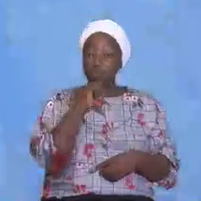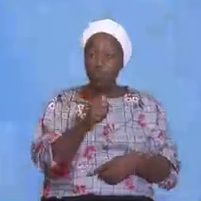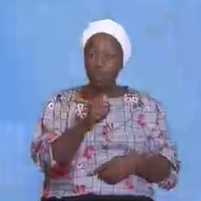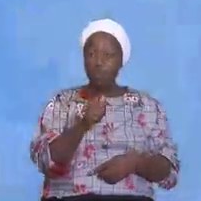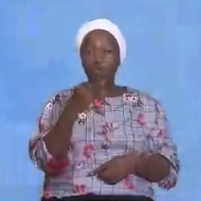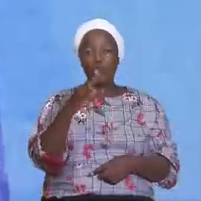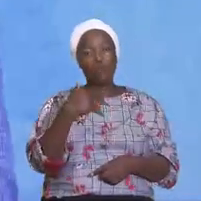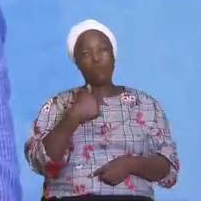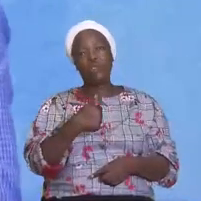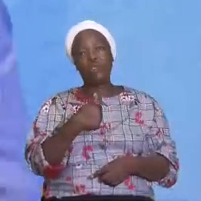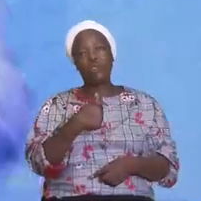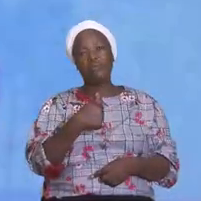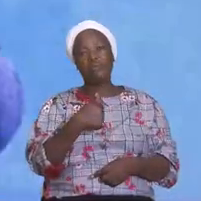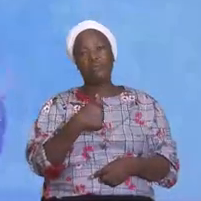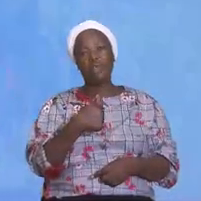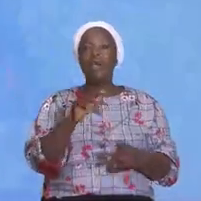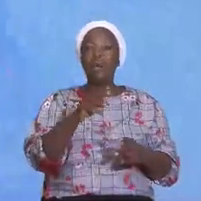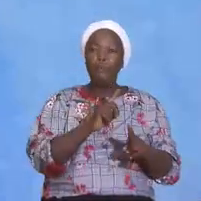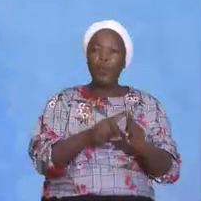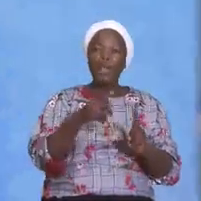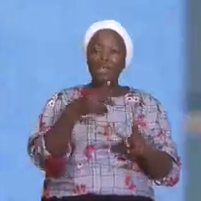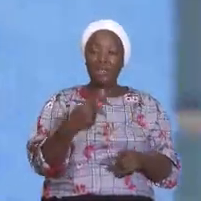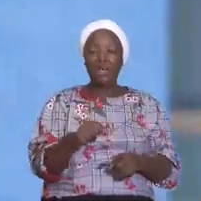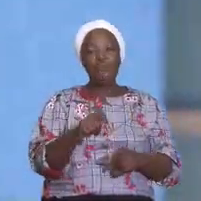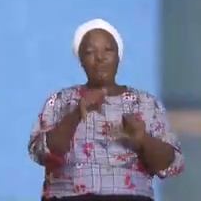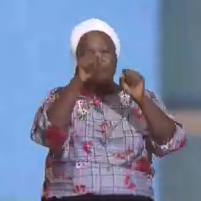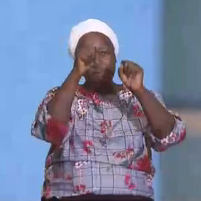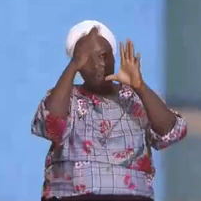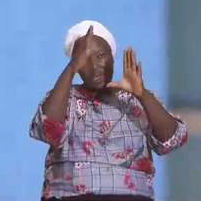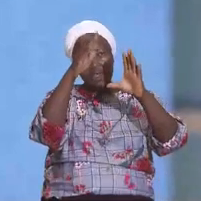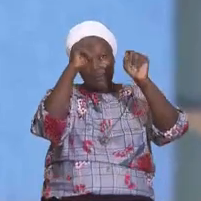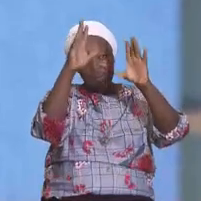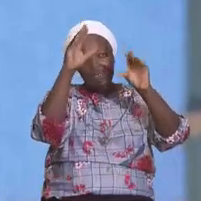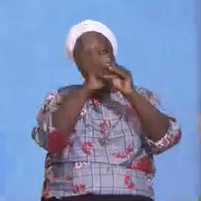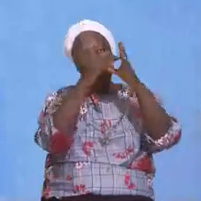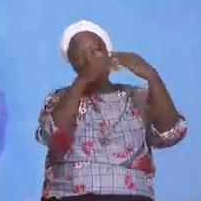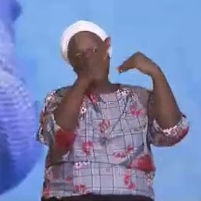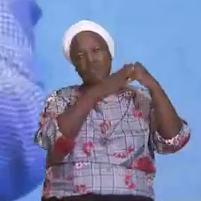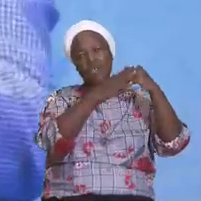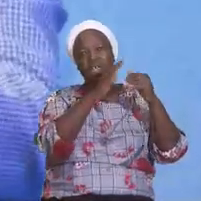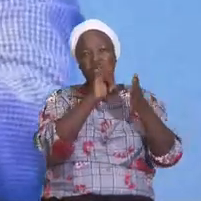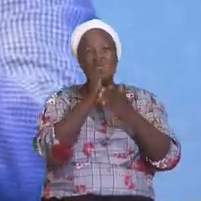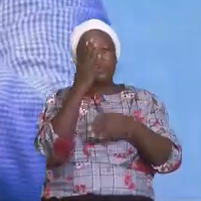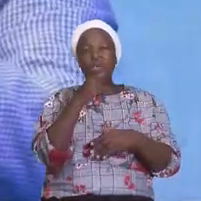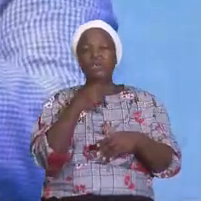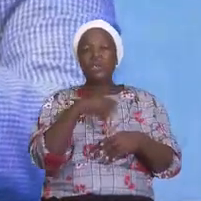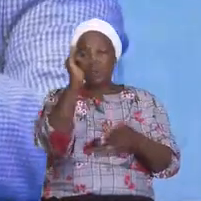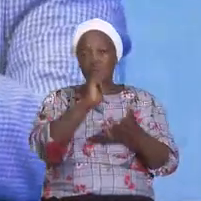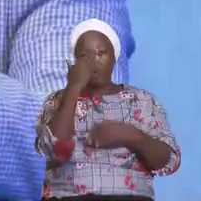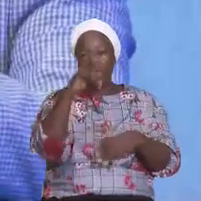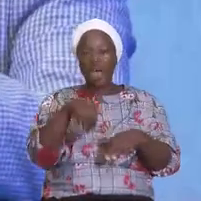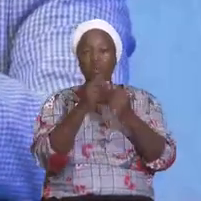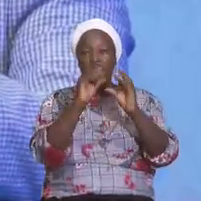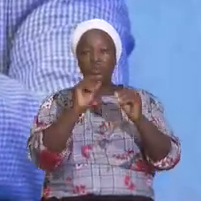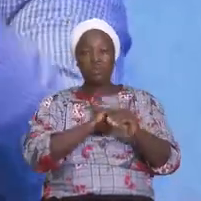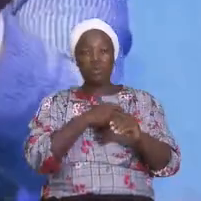Les paroles que je vous déclare, les paroles que je vous dis, je ne le dis pas de moi-même. Et le Père,